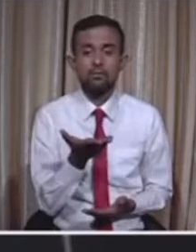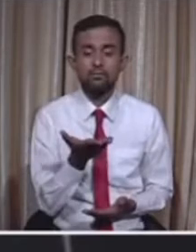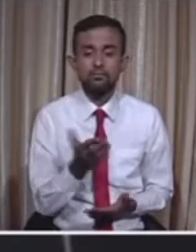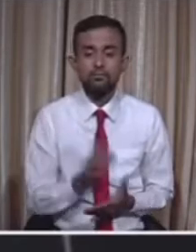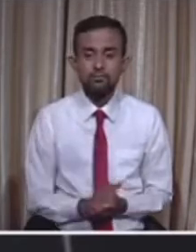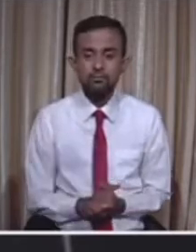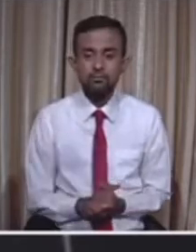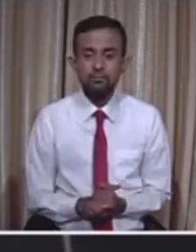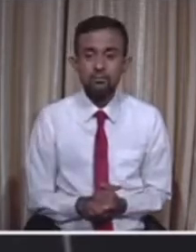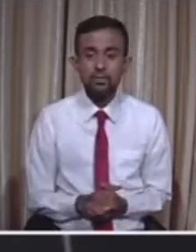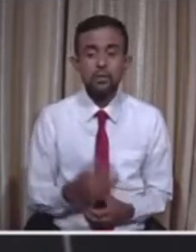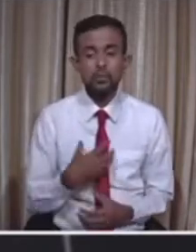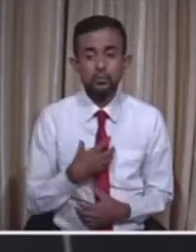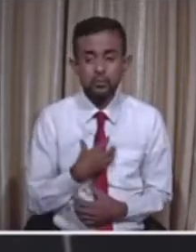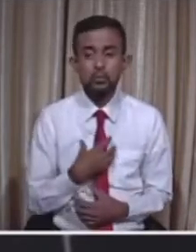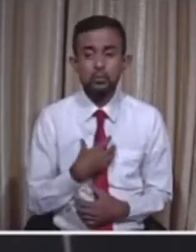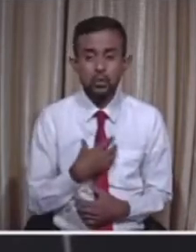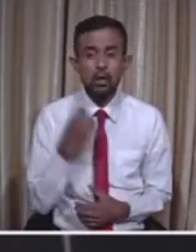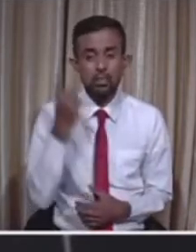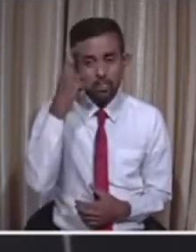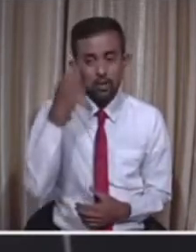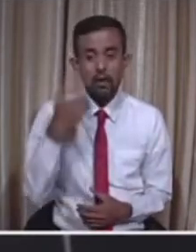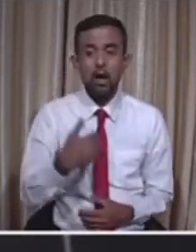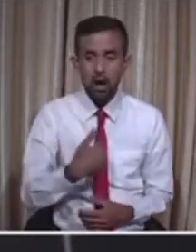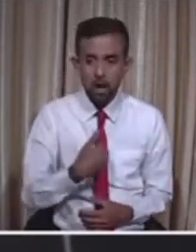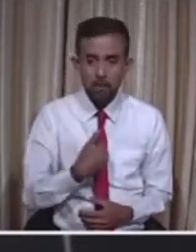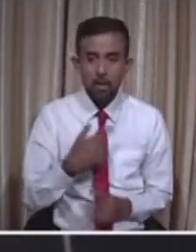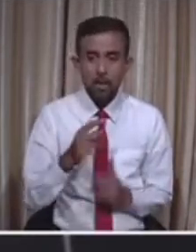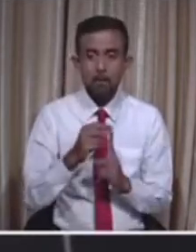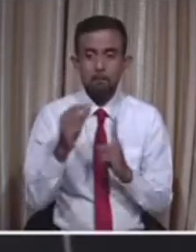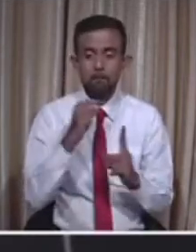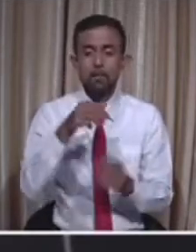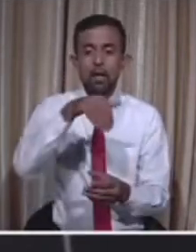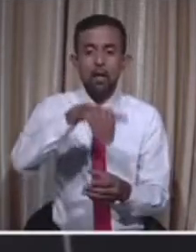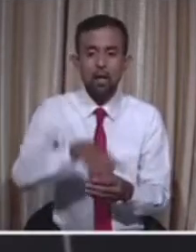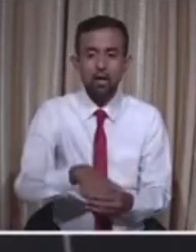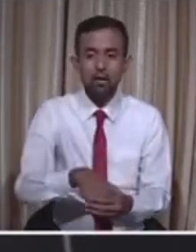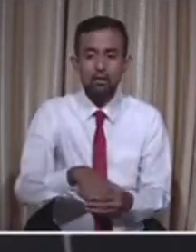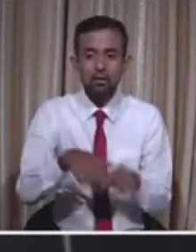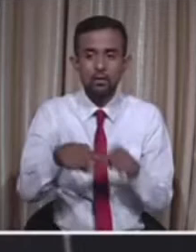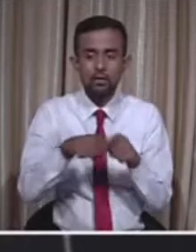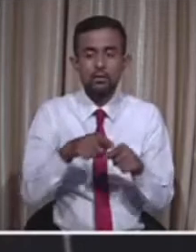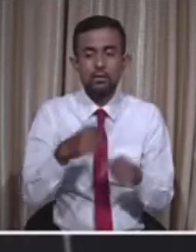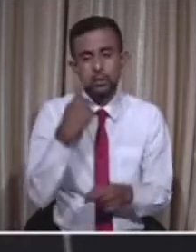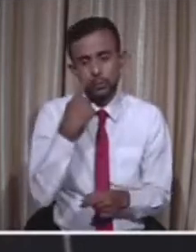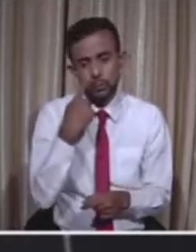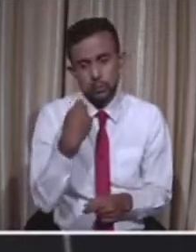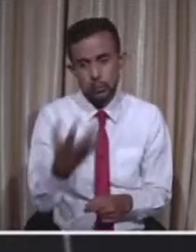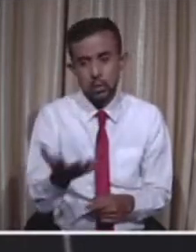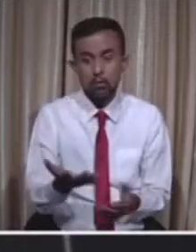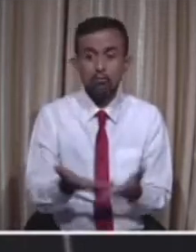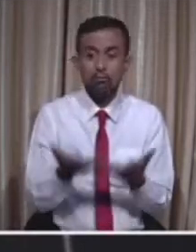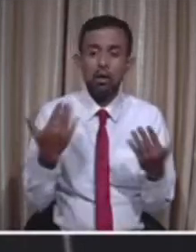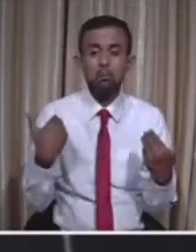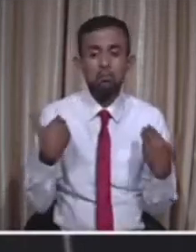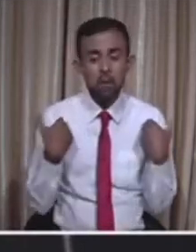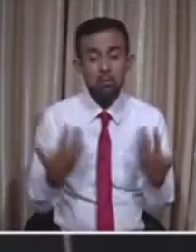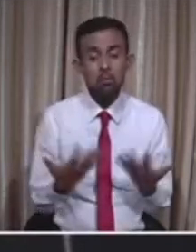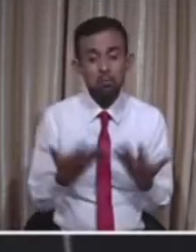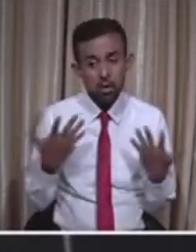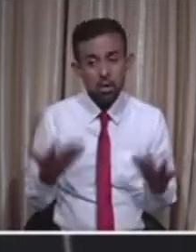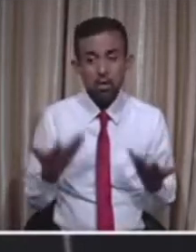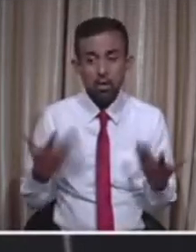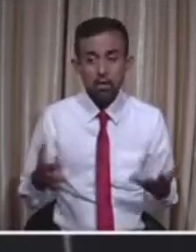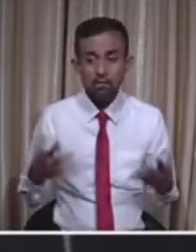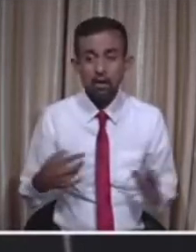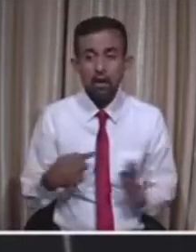enisa e duka danna api me parlimentu athule evani parityagayan godak evani kapakirim godak karala